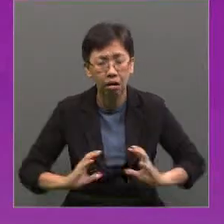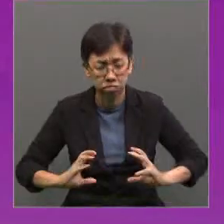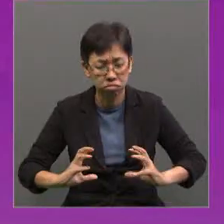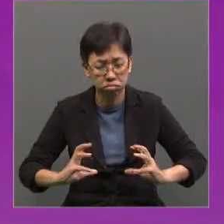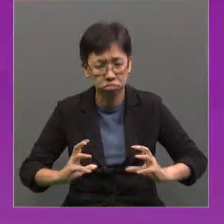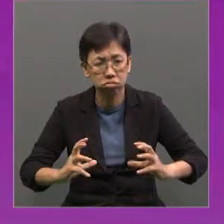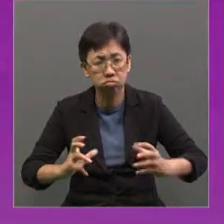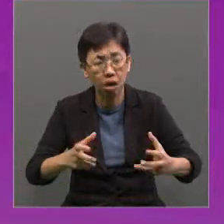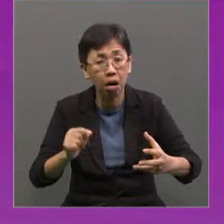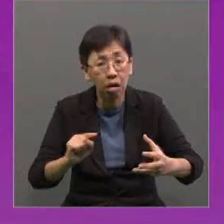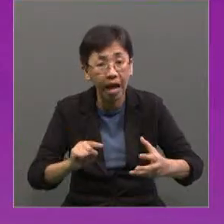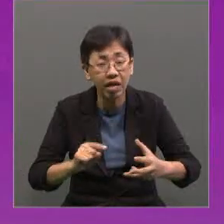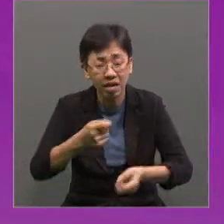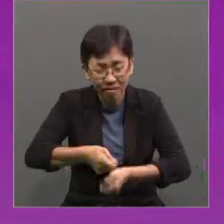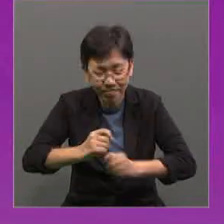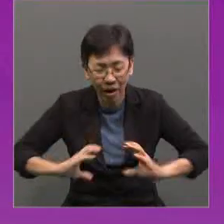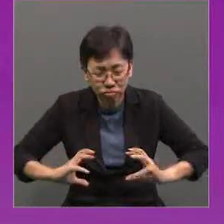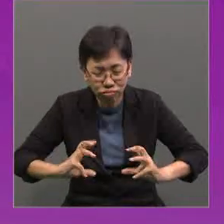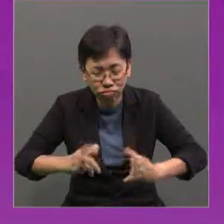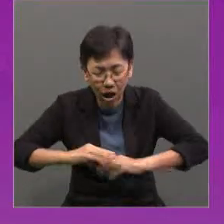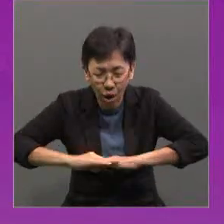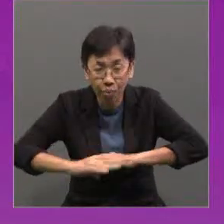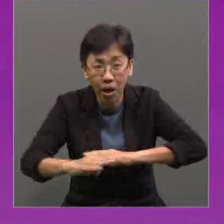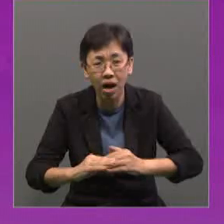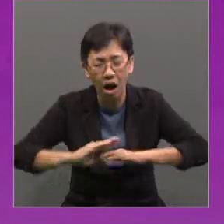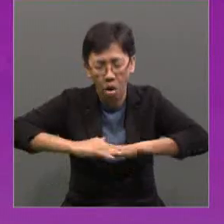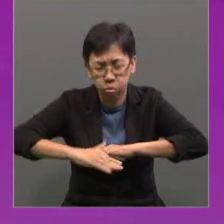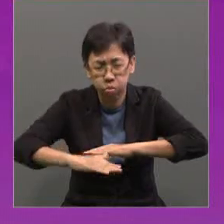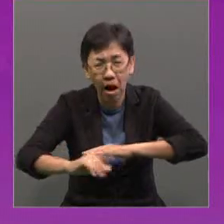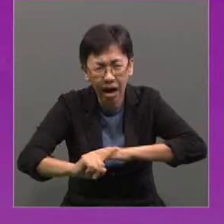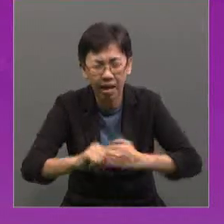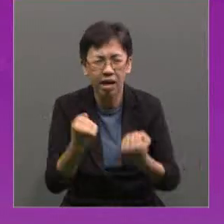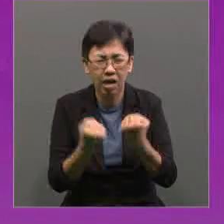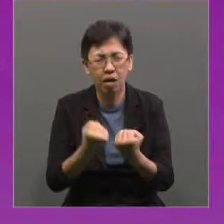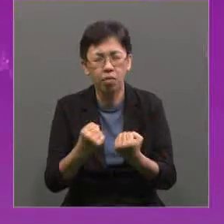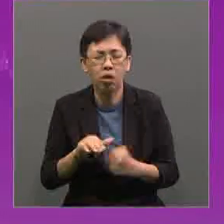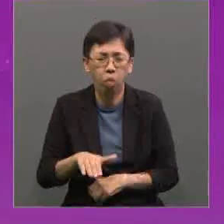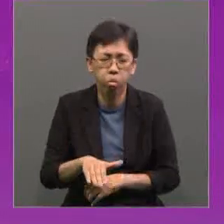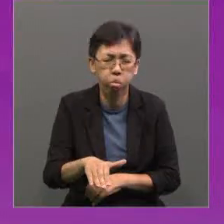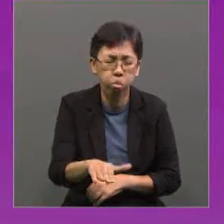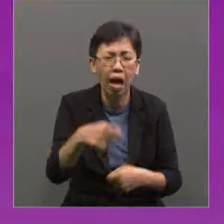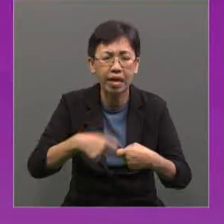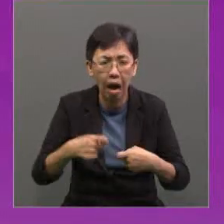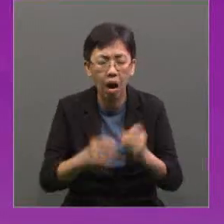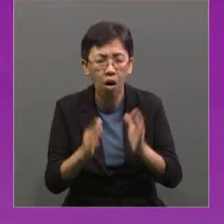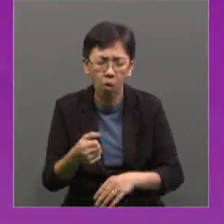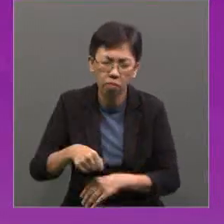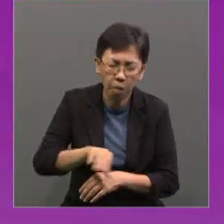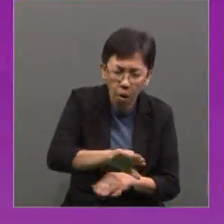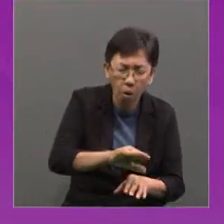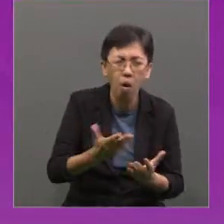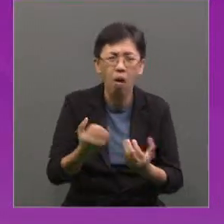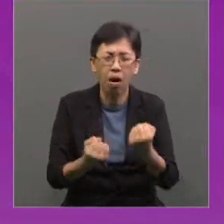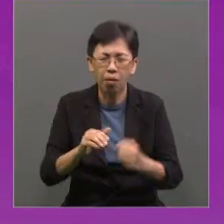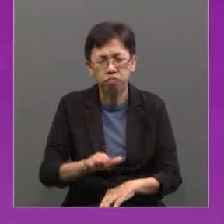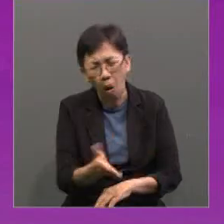นี่คือแบบ มาเริ่ม ซ่อมคือเป็นหลุมเป็นบ่อแล้วมันไม่ใช่แค่ขับรถลำบากแต่มันเกิดอุบัติเหตุจนบาดเจ็บไปแล้วหลายร